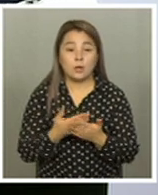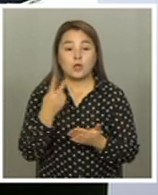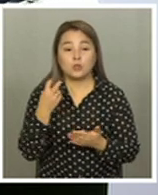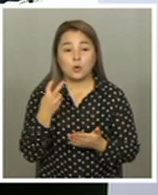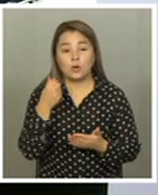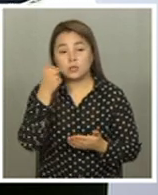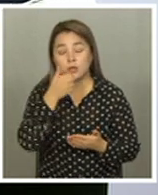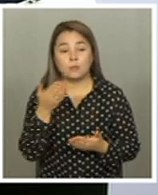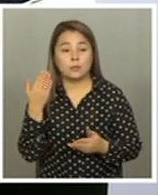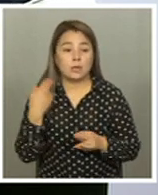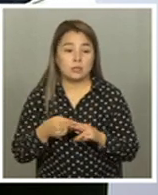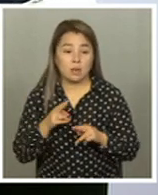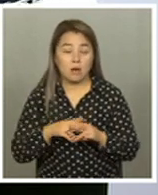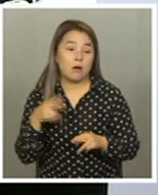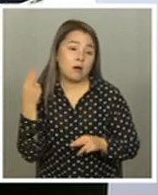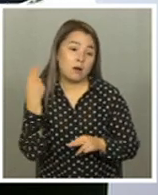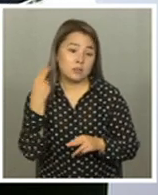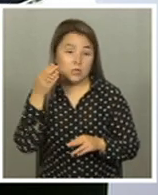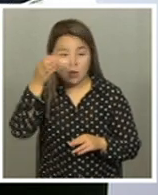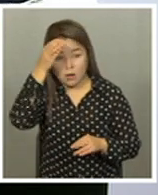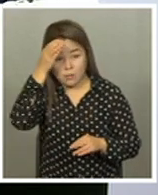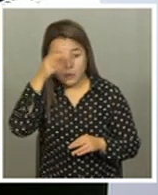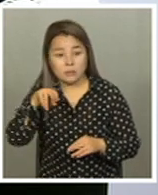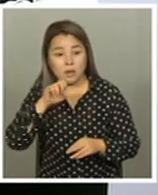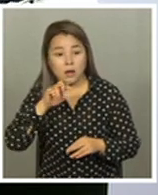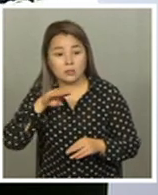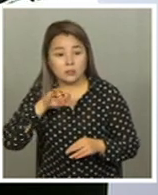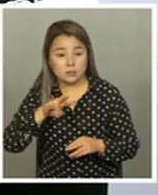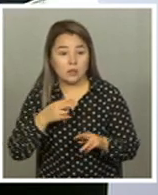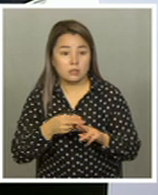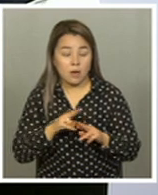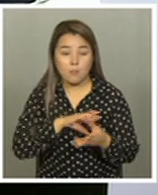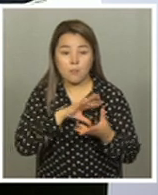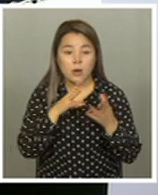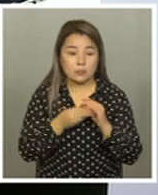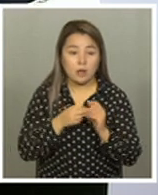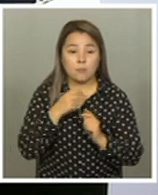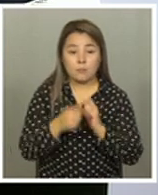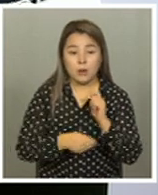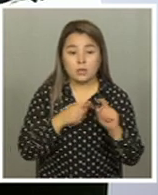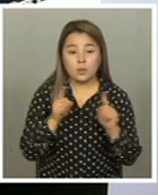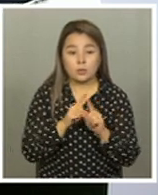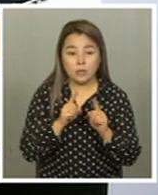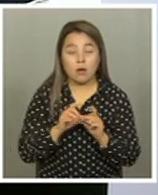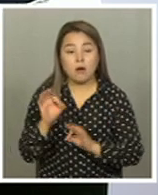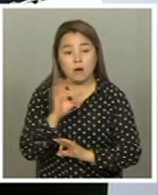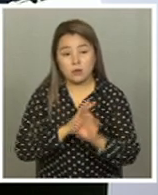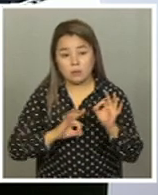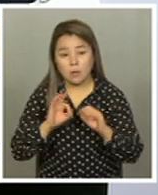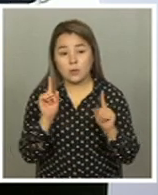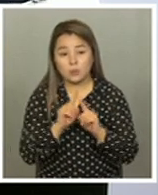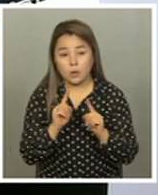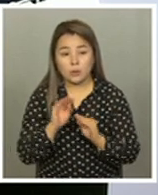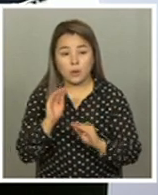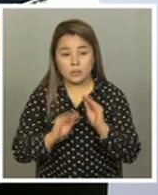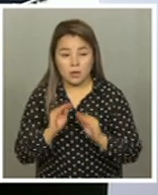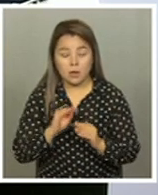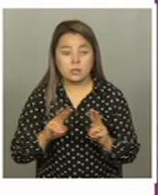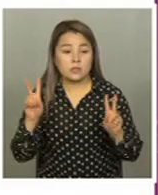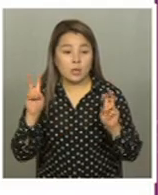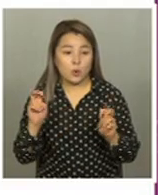бұрын ағылшын ғалымы Дальтон барлық материя атомдардан тұрады деген теориясын